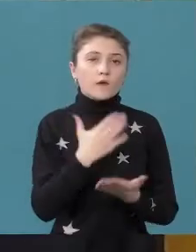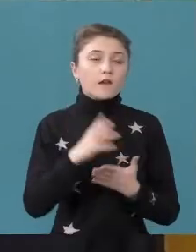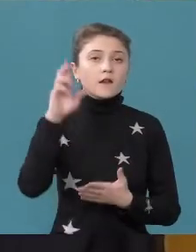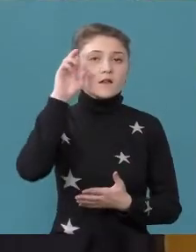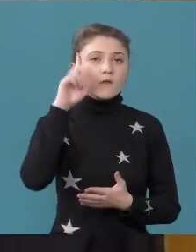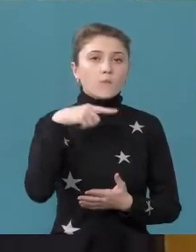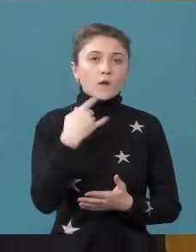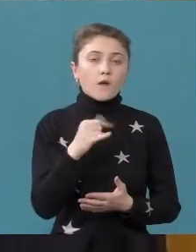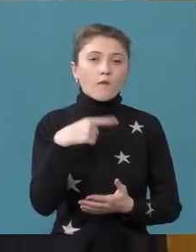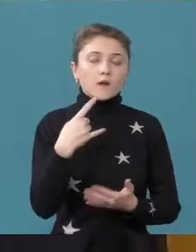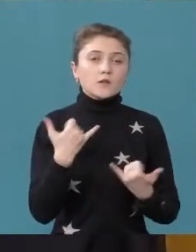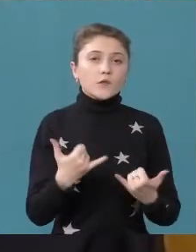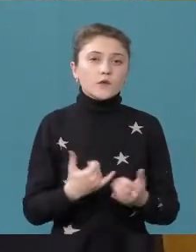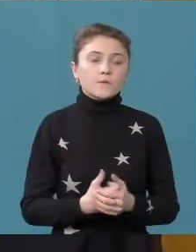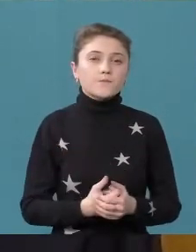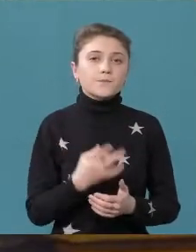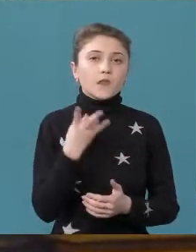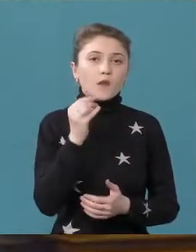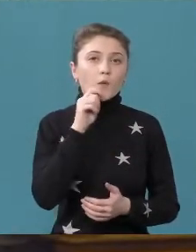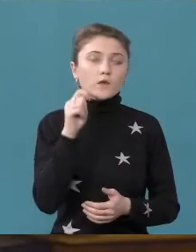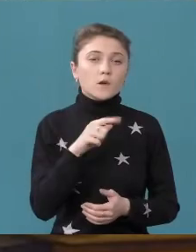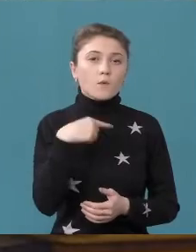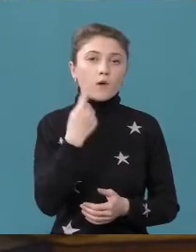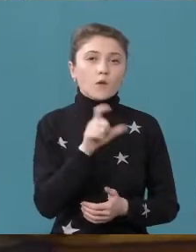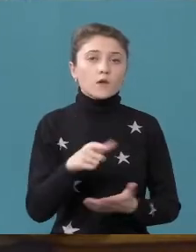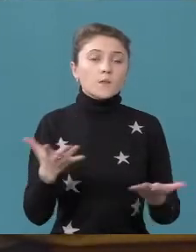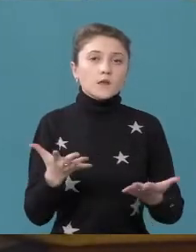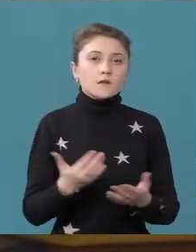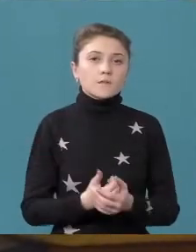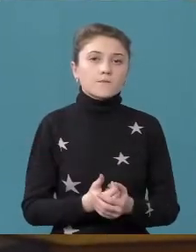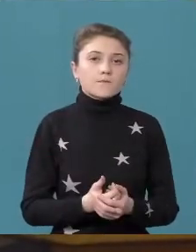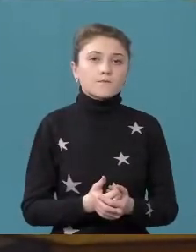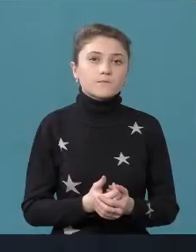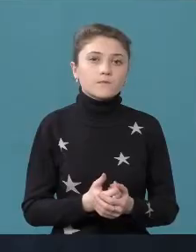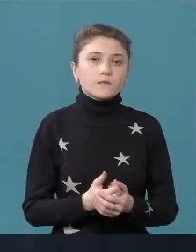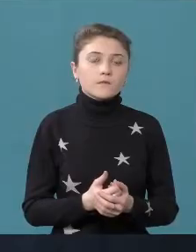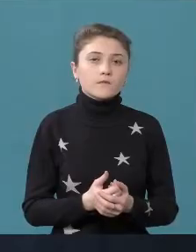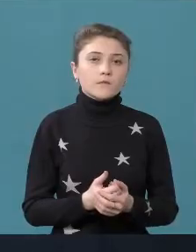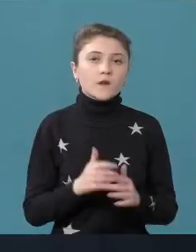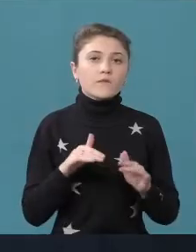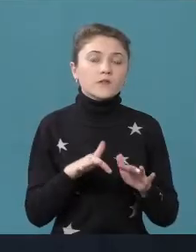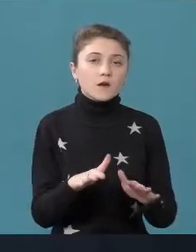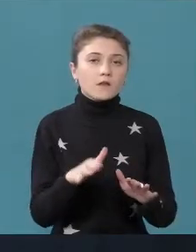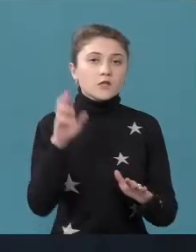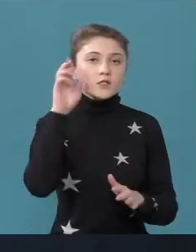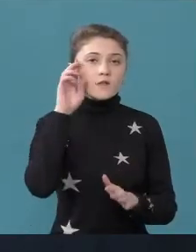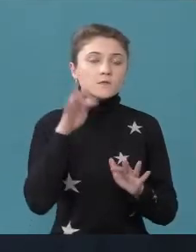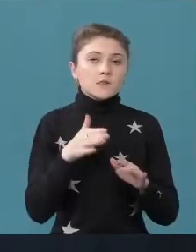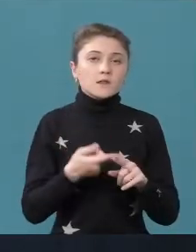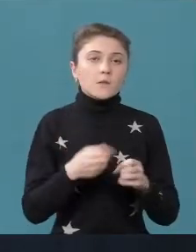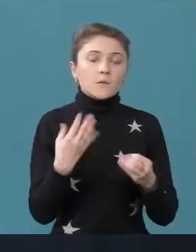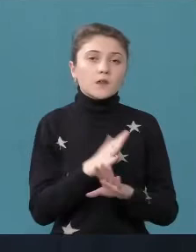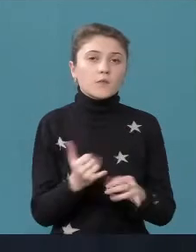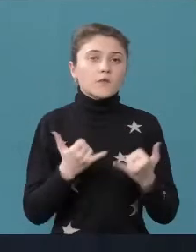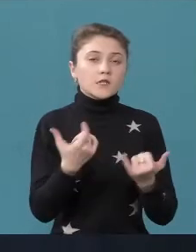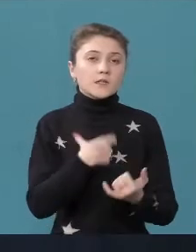говорити сьогодні не українською мовою людям, які вершать державні справи, це просто неповажання себе і